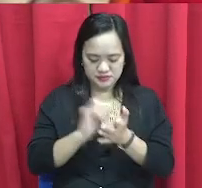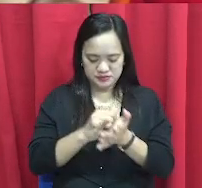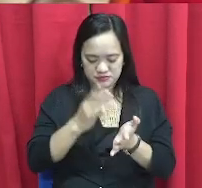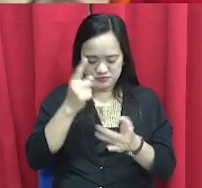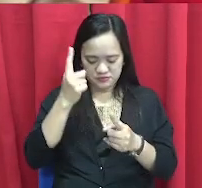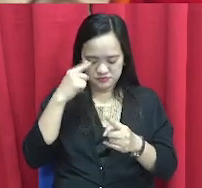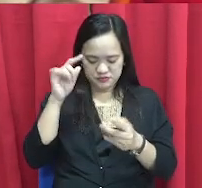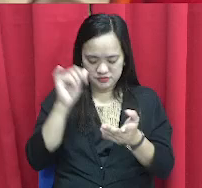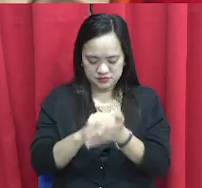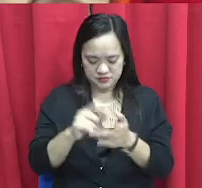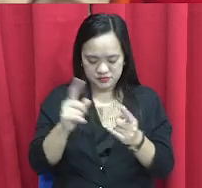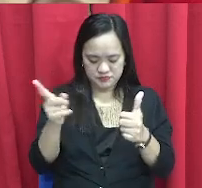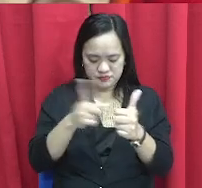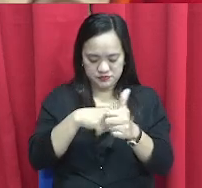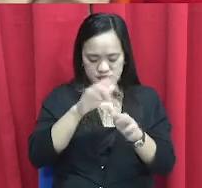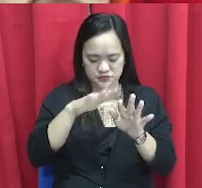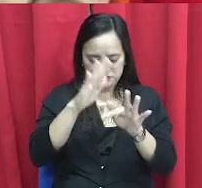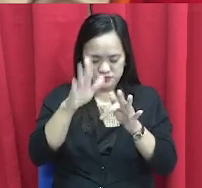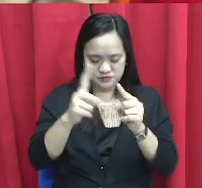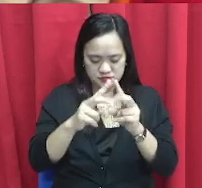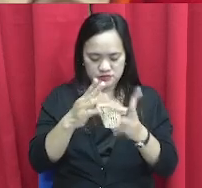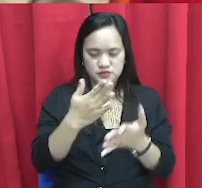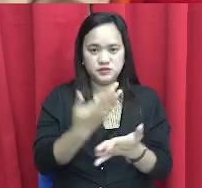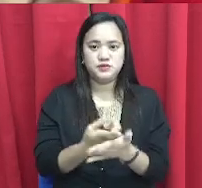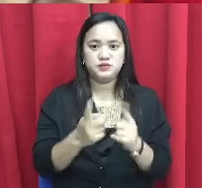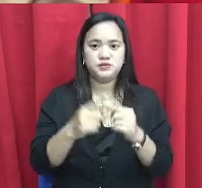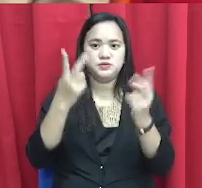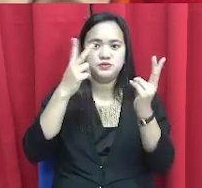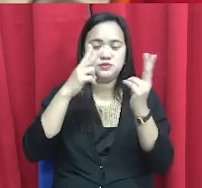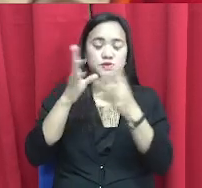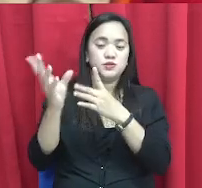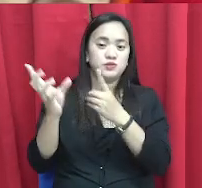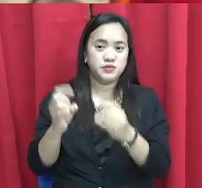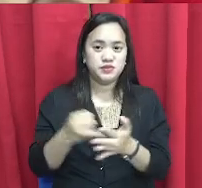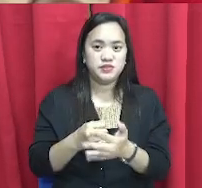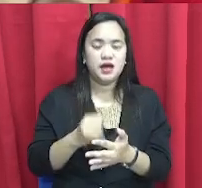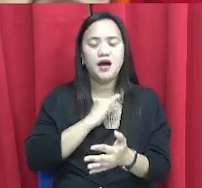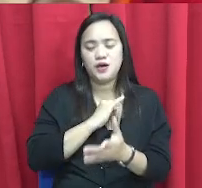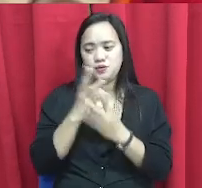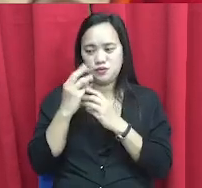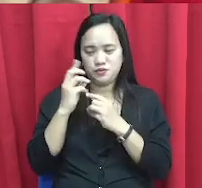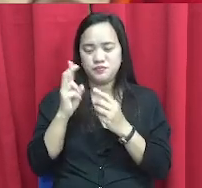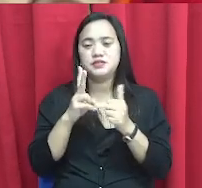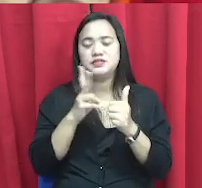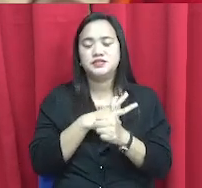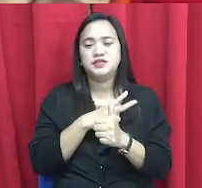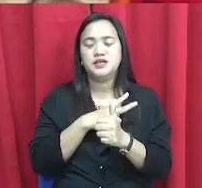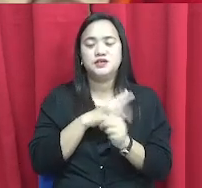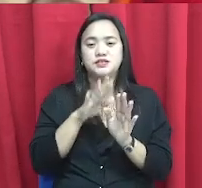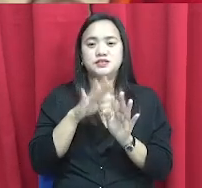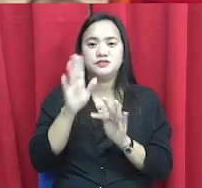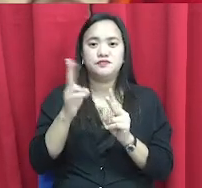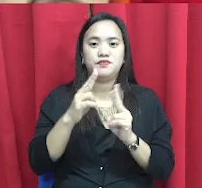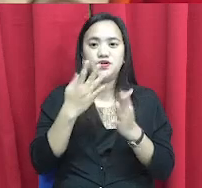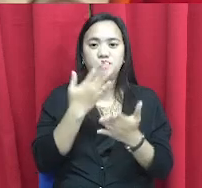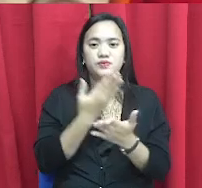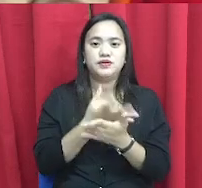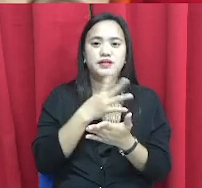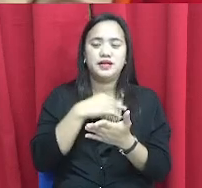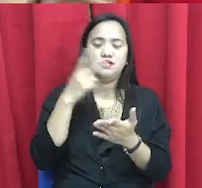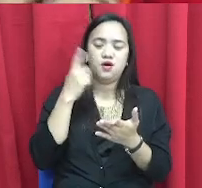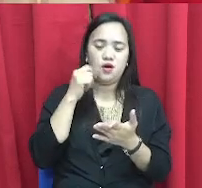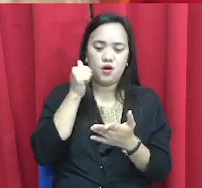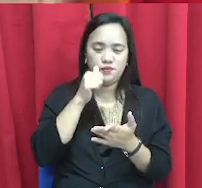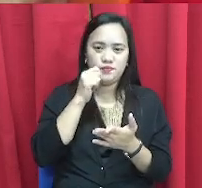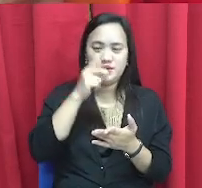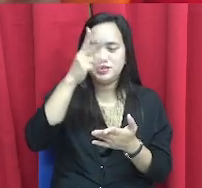step Napakaganda ng ginawa mo sana naman sa second step maganda pa rin at ang diyos pa rin ang may tataas mga